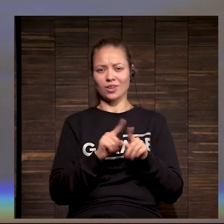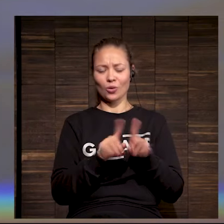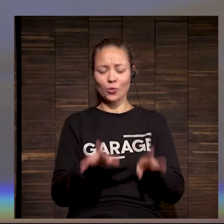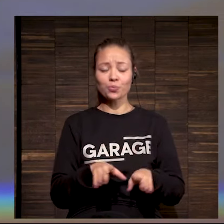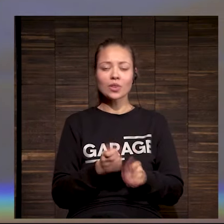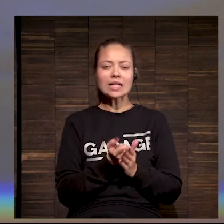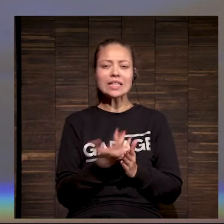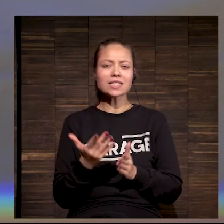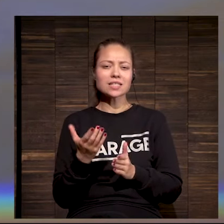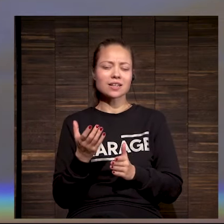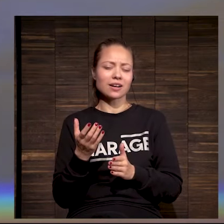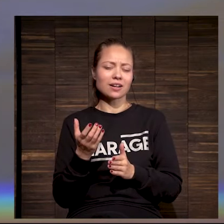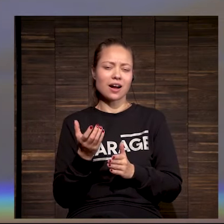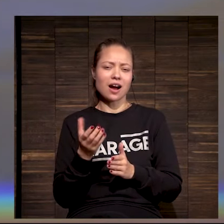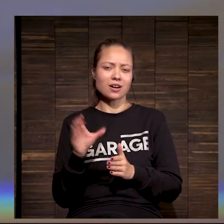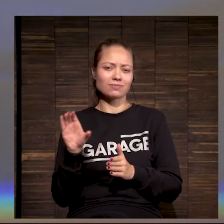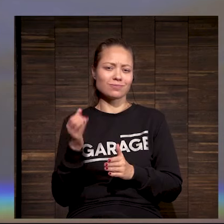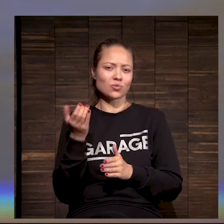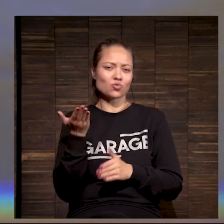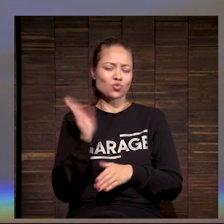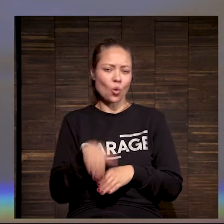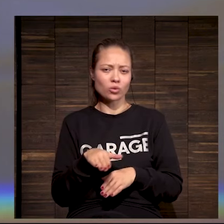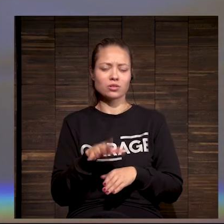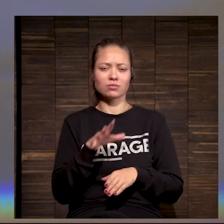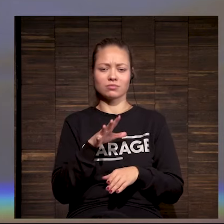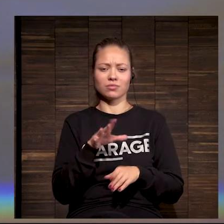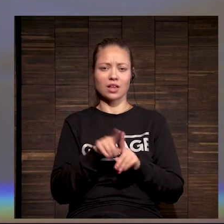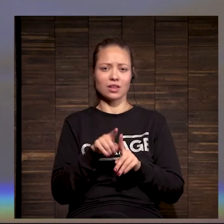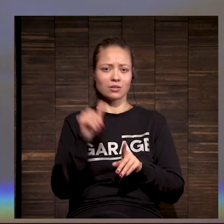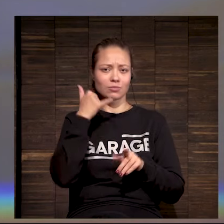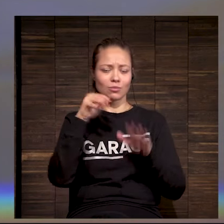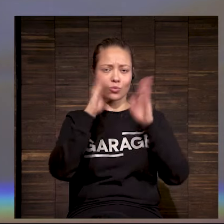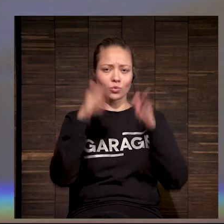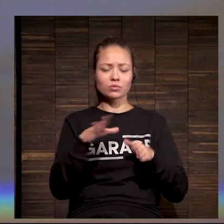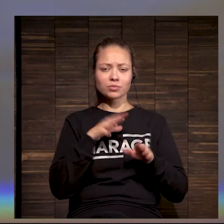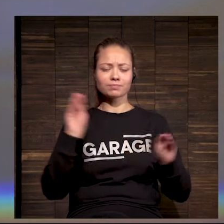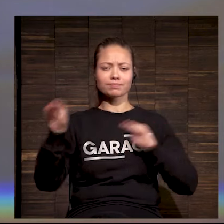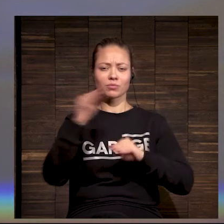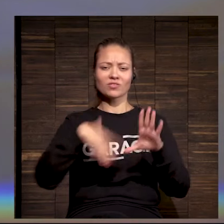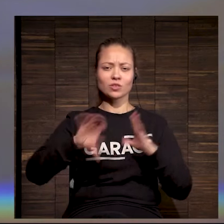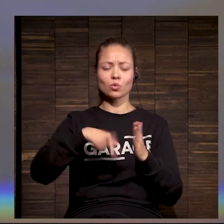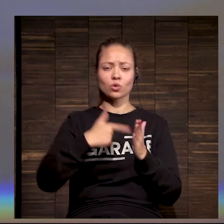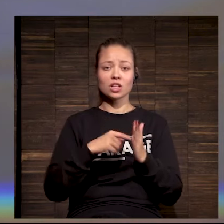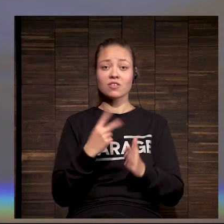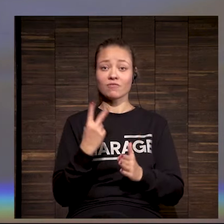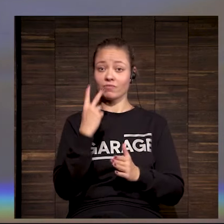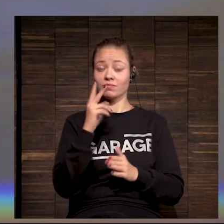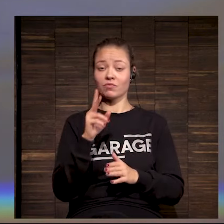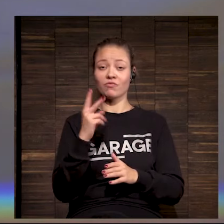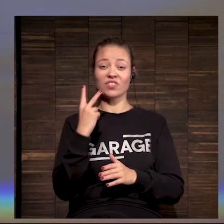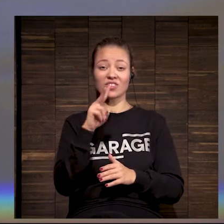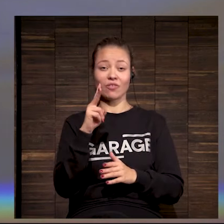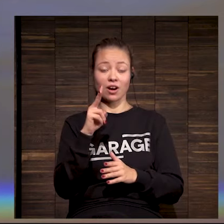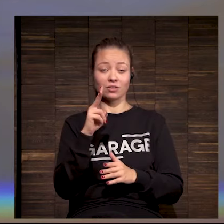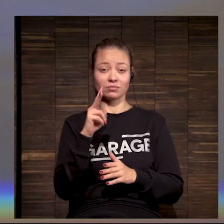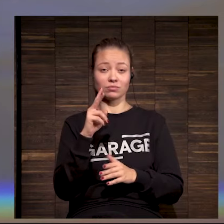таких будок было расставлено по всему по всему городу и в два часа дня в один день